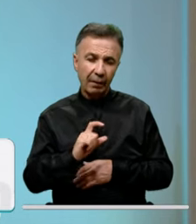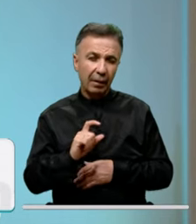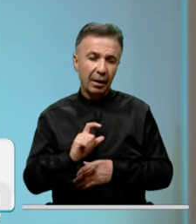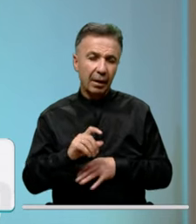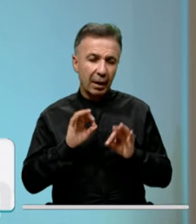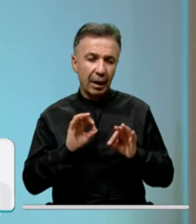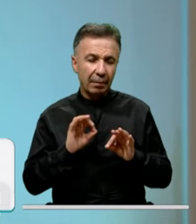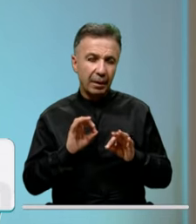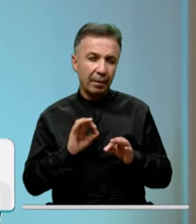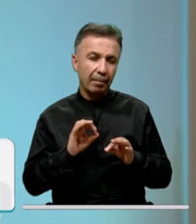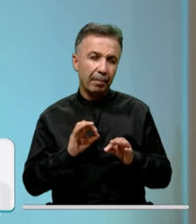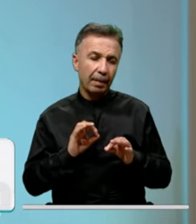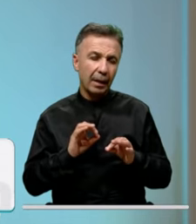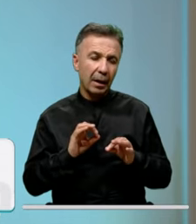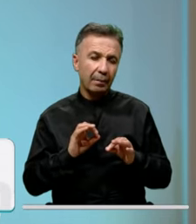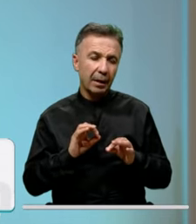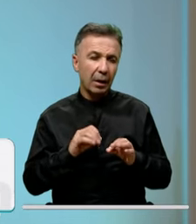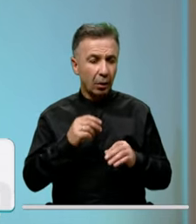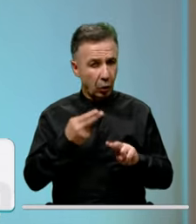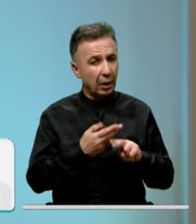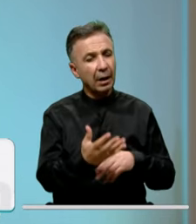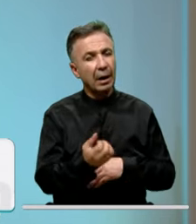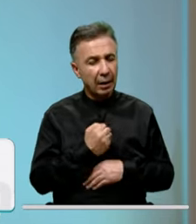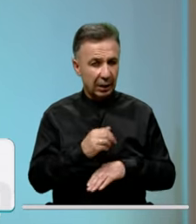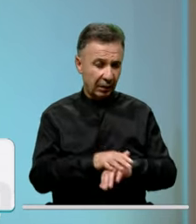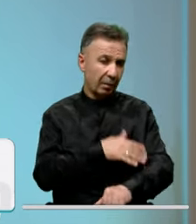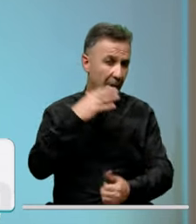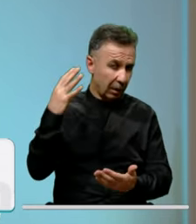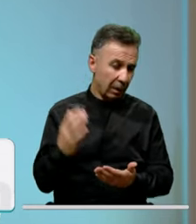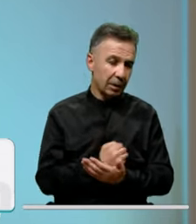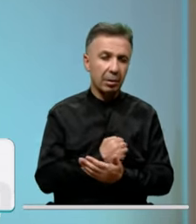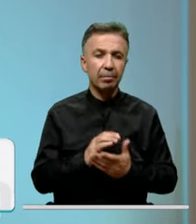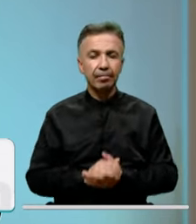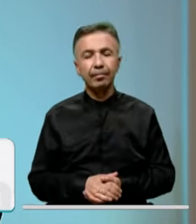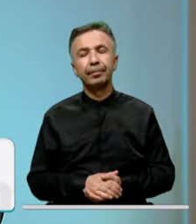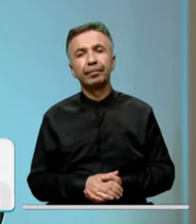de sevabı var hem de uygulayanın. Binaenaleyh biz